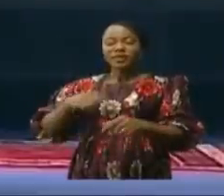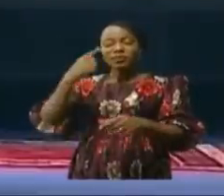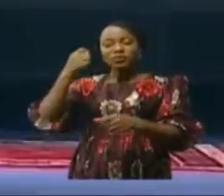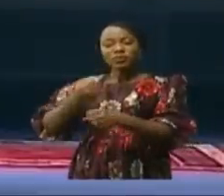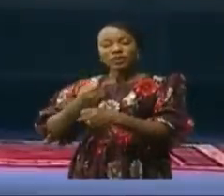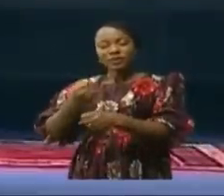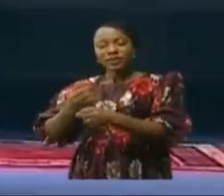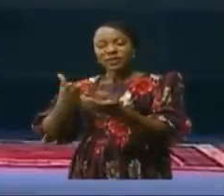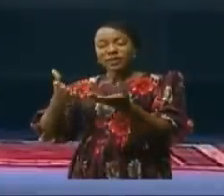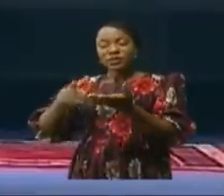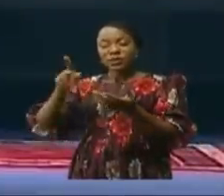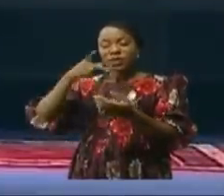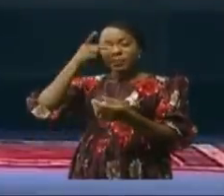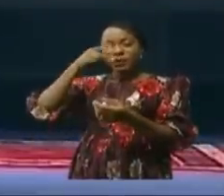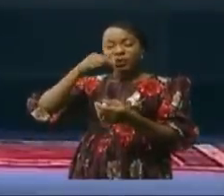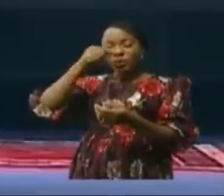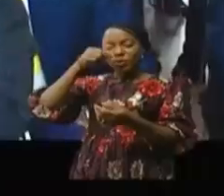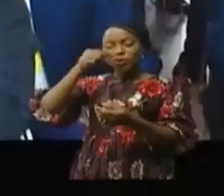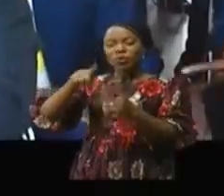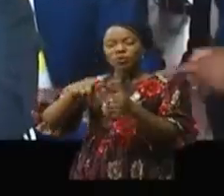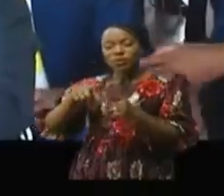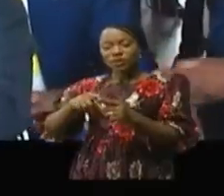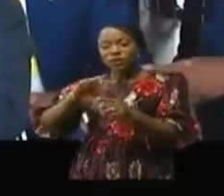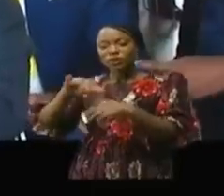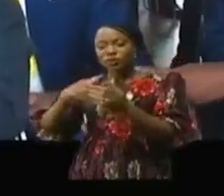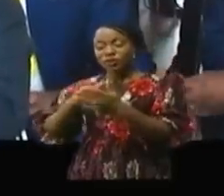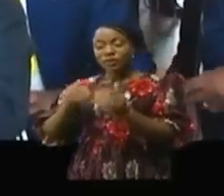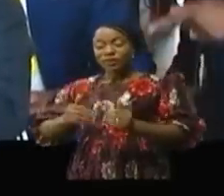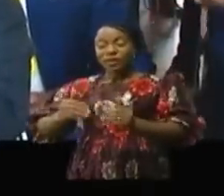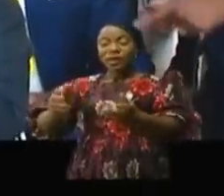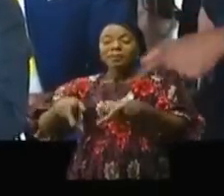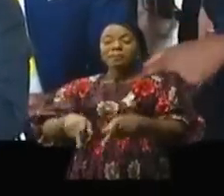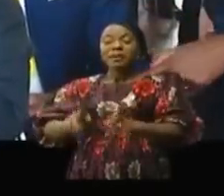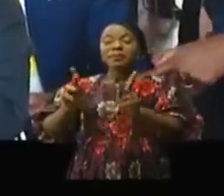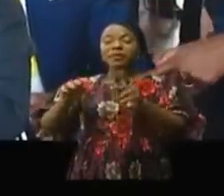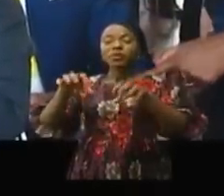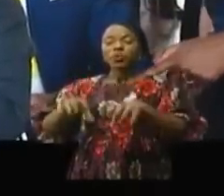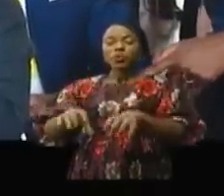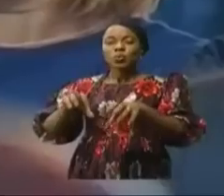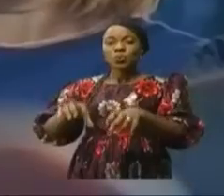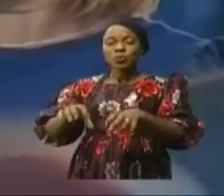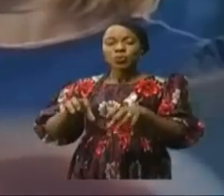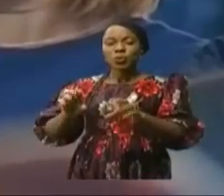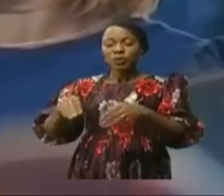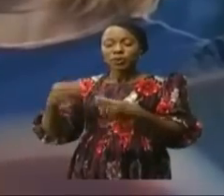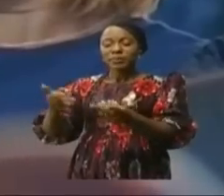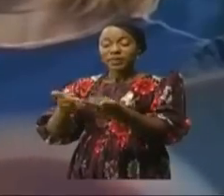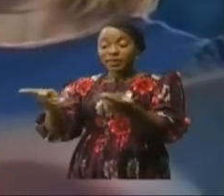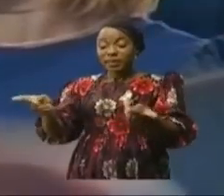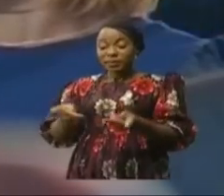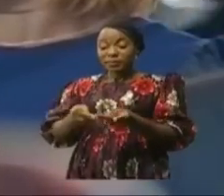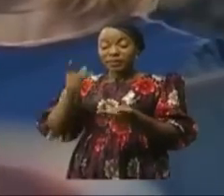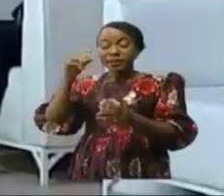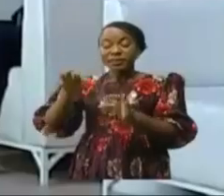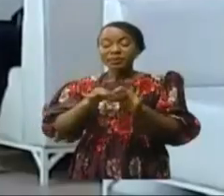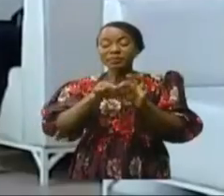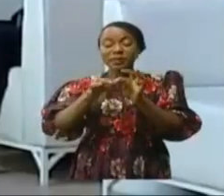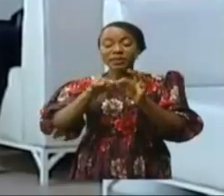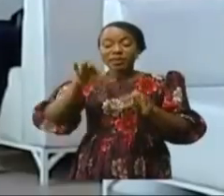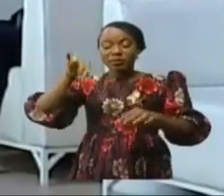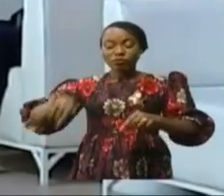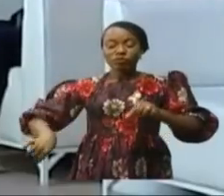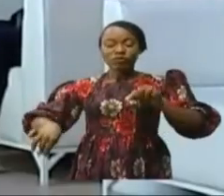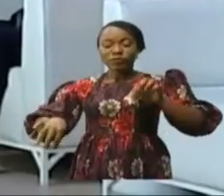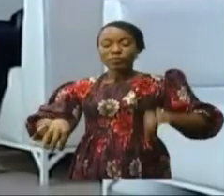transparent, impartial et concurrentiel qui va permettre à la RDC de mettre en place des partenariats